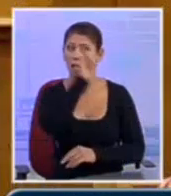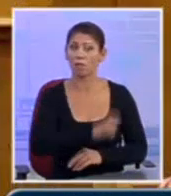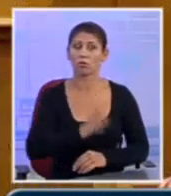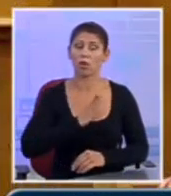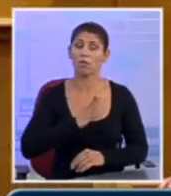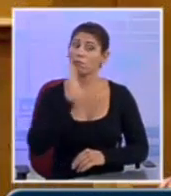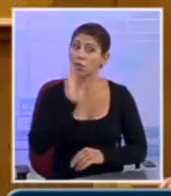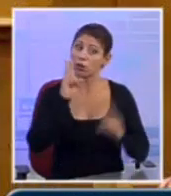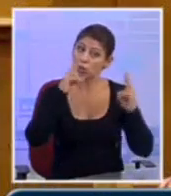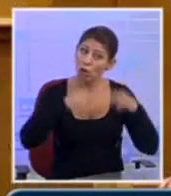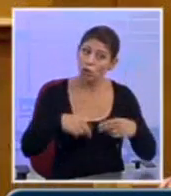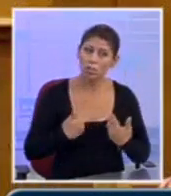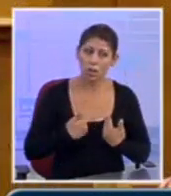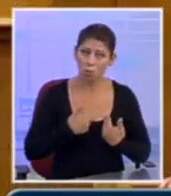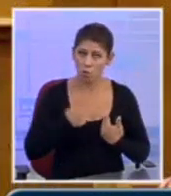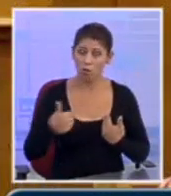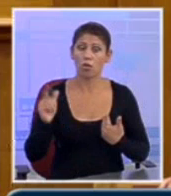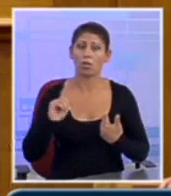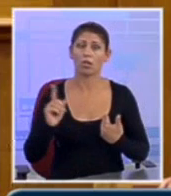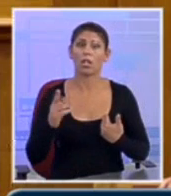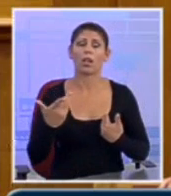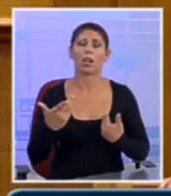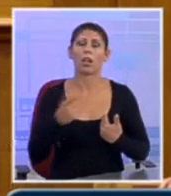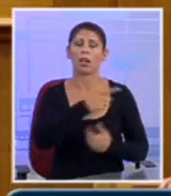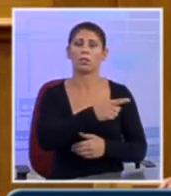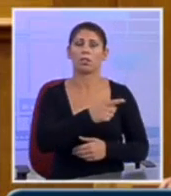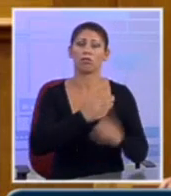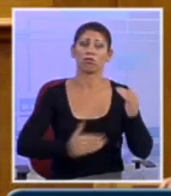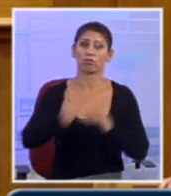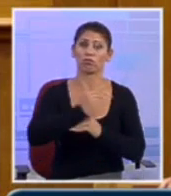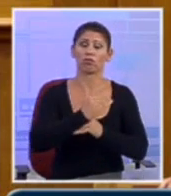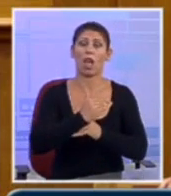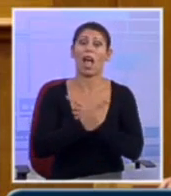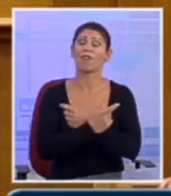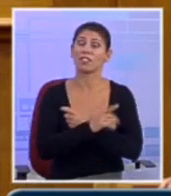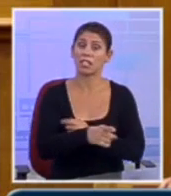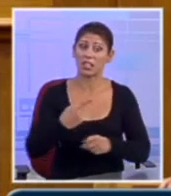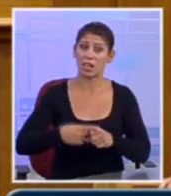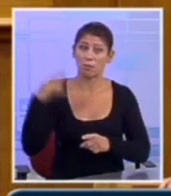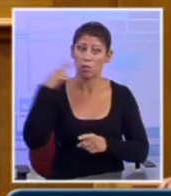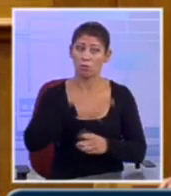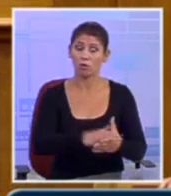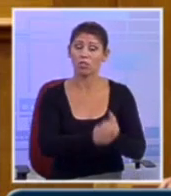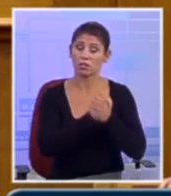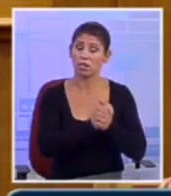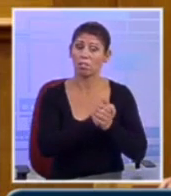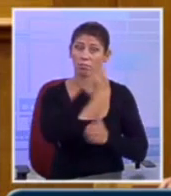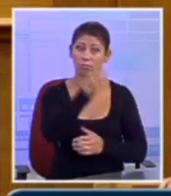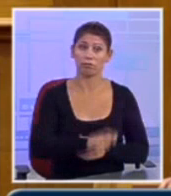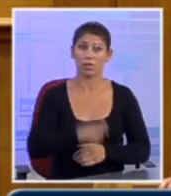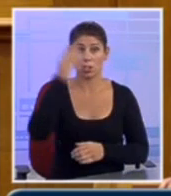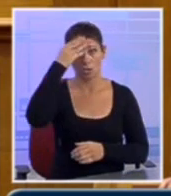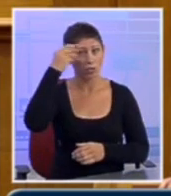τον γνωρίσαμε, και όχι μόνο εγώ αλλά και ο καγκελάριος της Αυστρίας και ο Έλληνας Πρωθυπουργός του δώσανε συγχαρητήρια. Ο